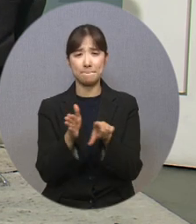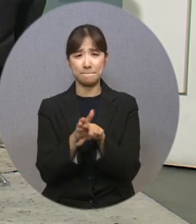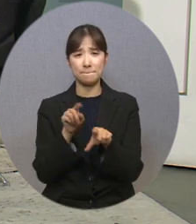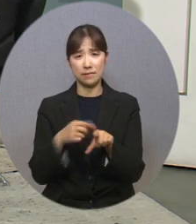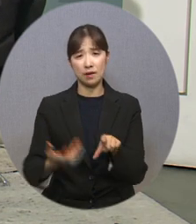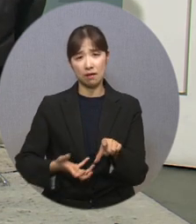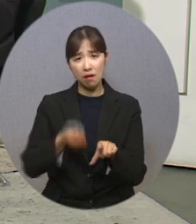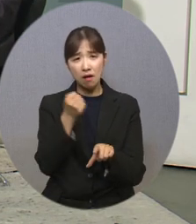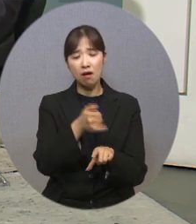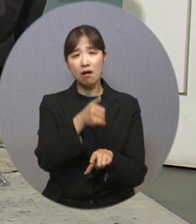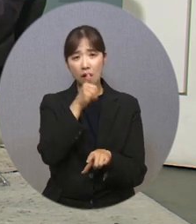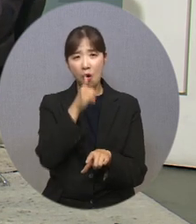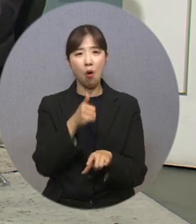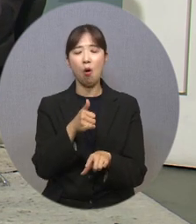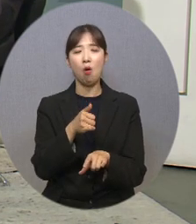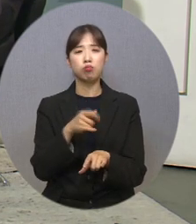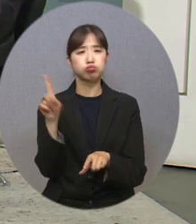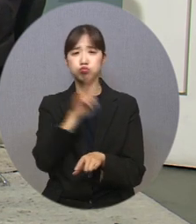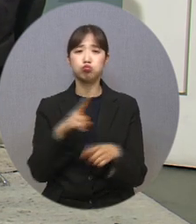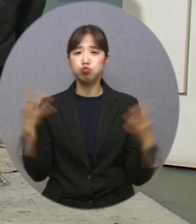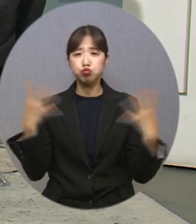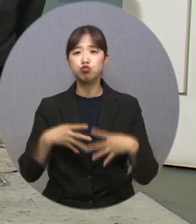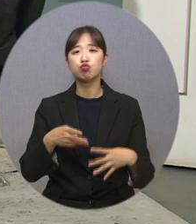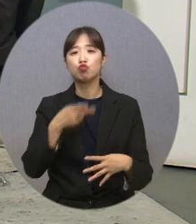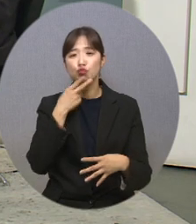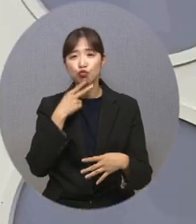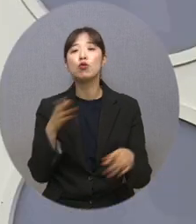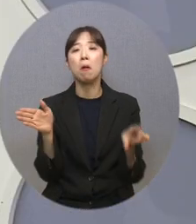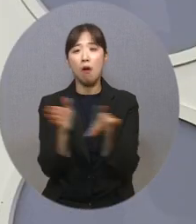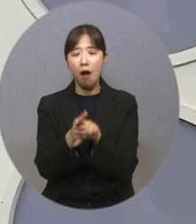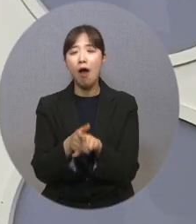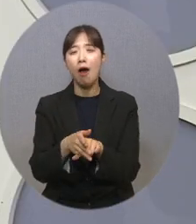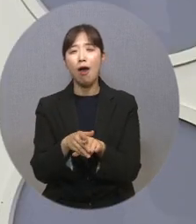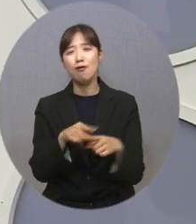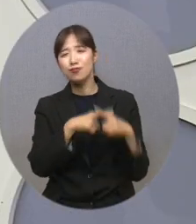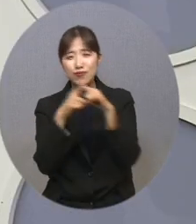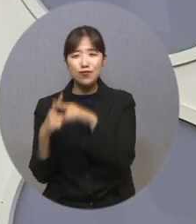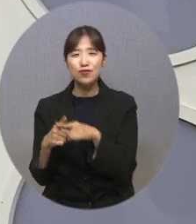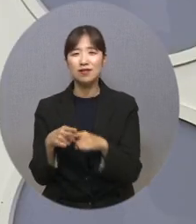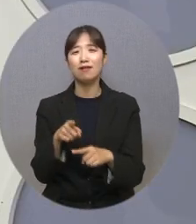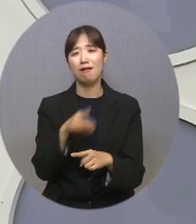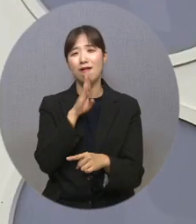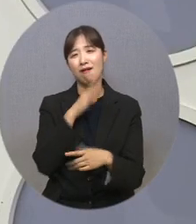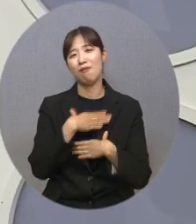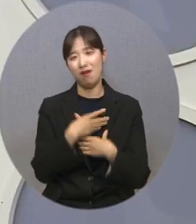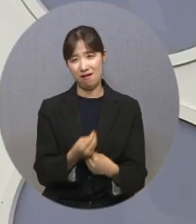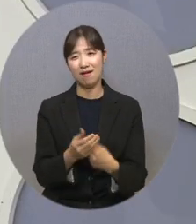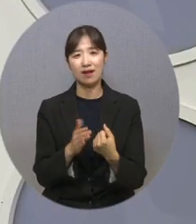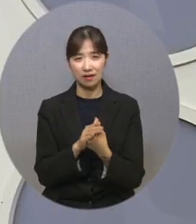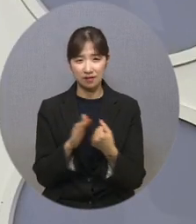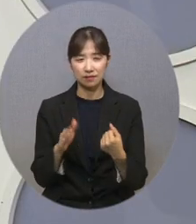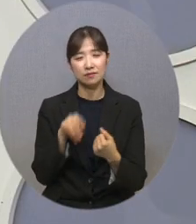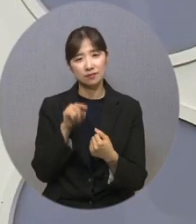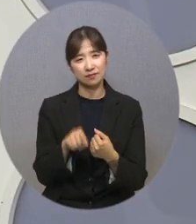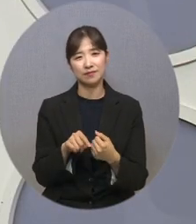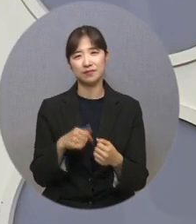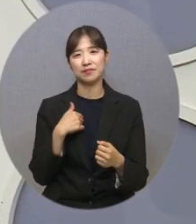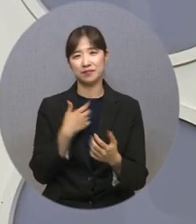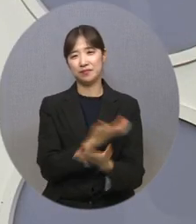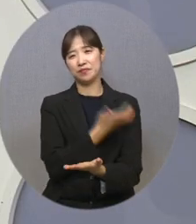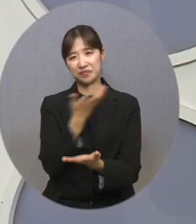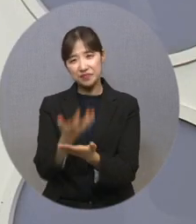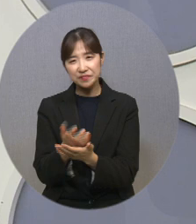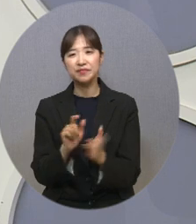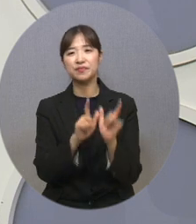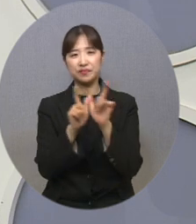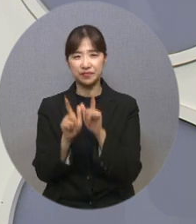있으면은 조건 없이 믿어버리면은 그 이상 편할 게 어디 있습니까? 그렇기 때문에 그런 그 이민 생활을